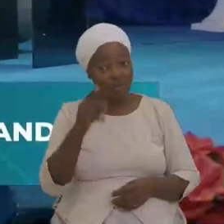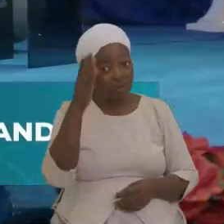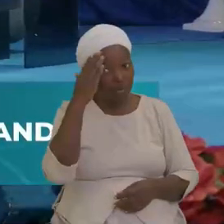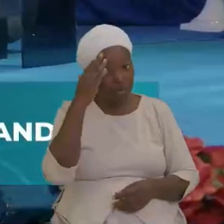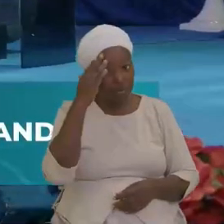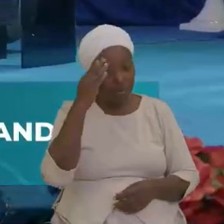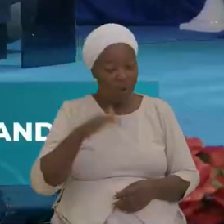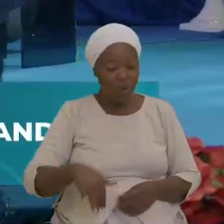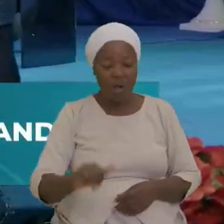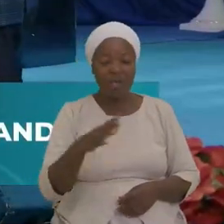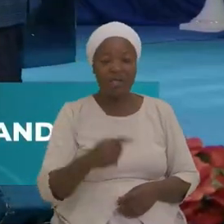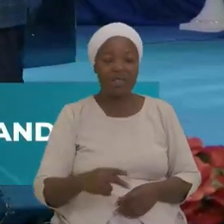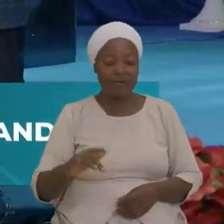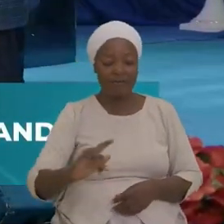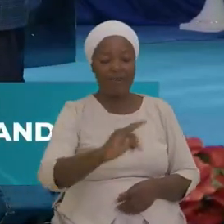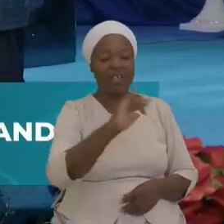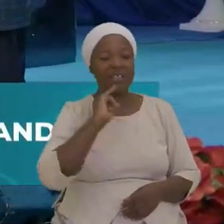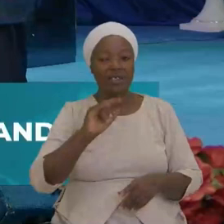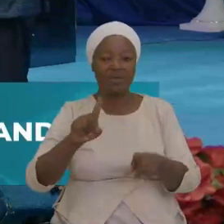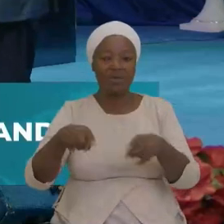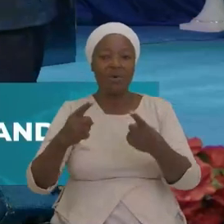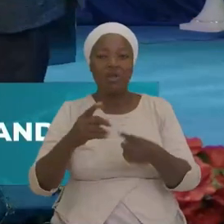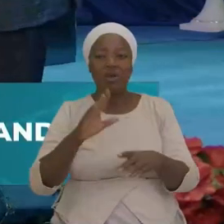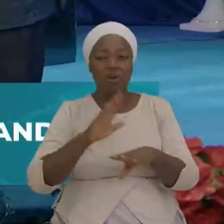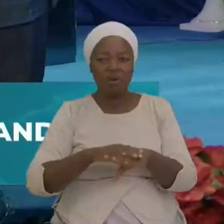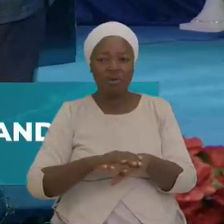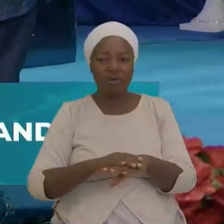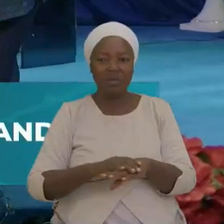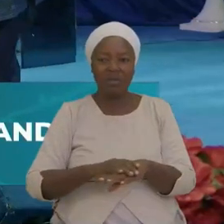Vous savez, pendant que le vol est en cours,